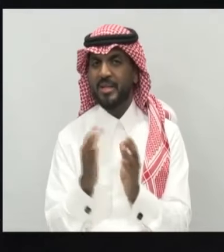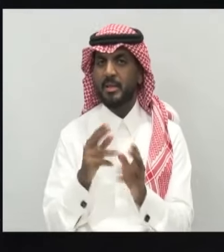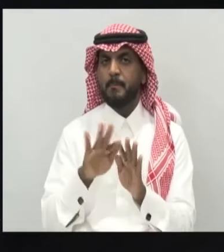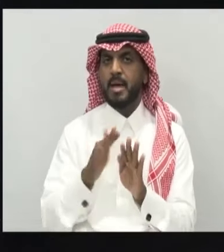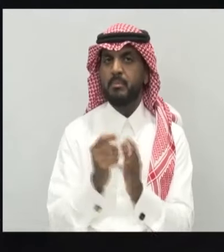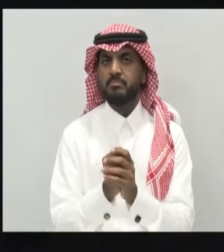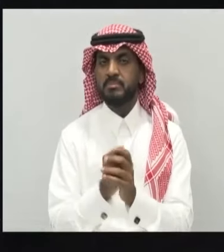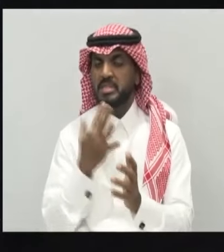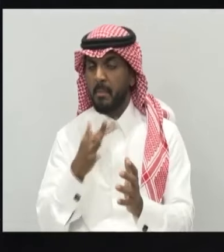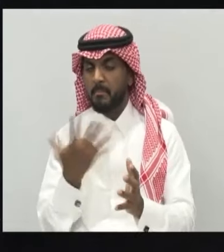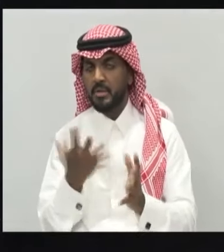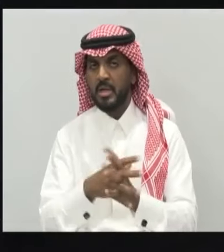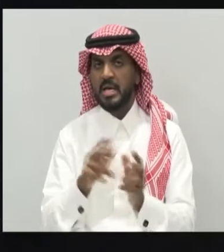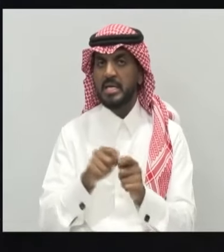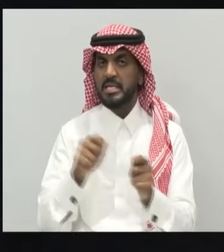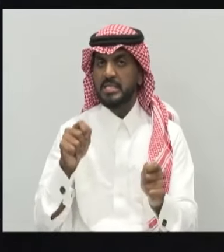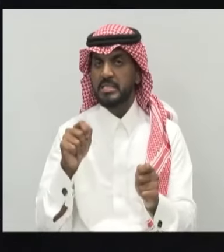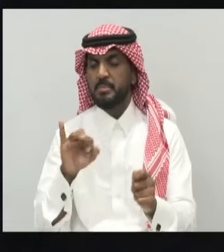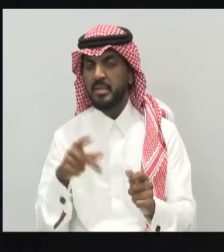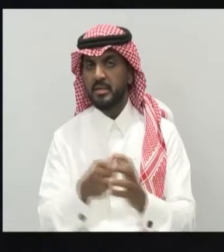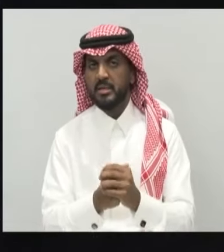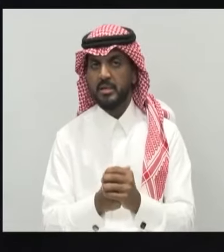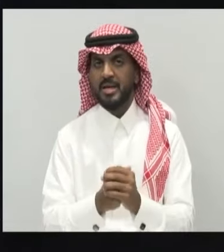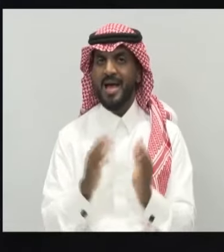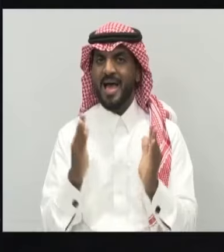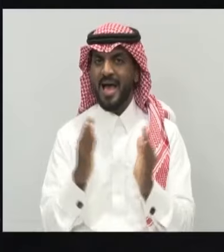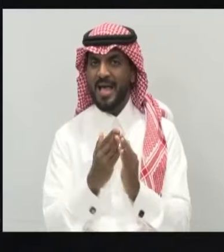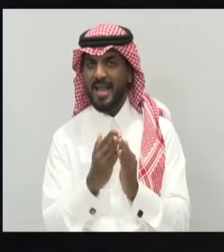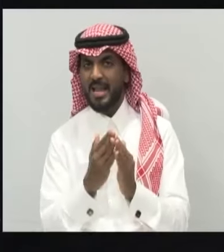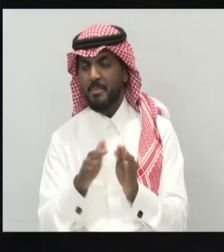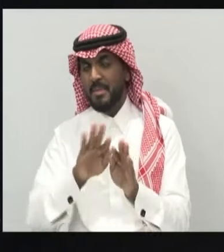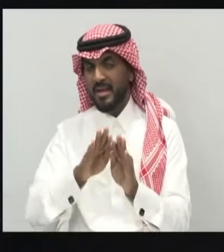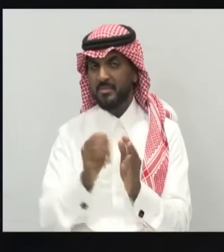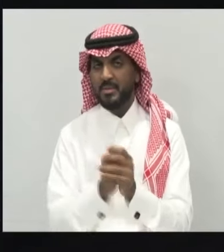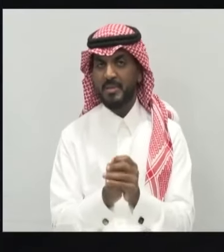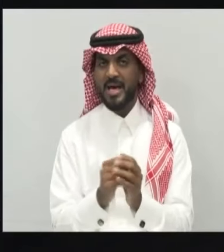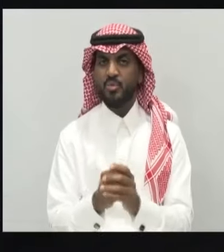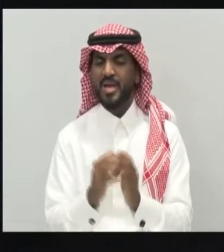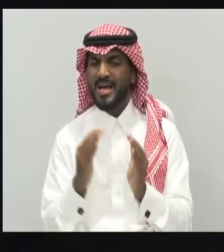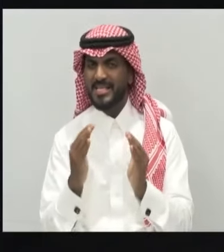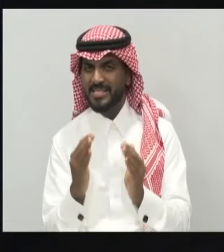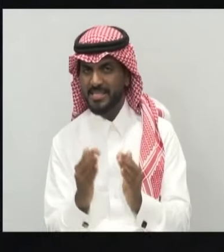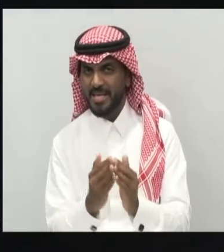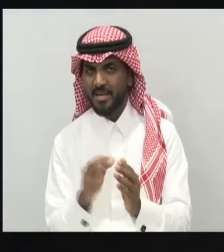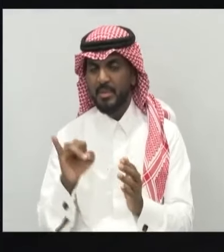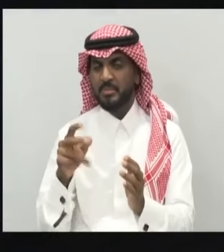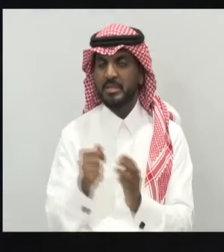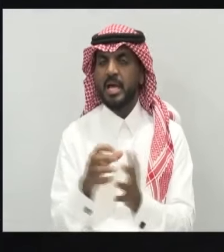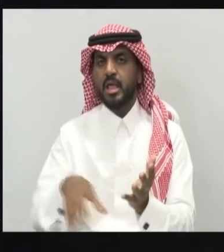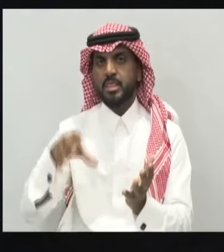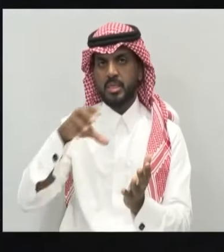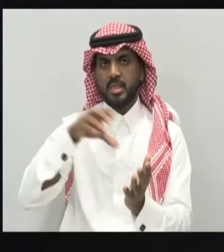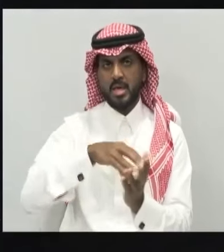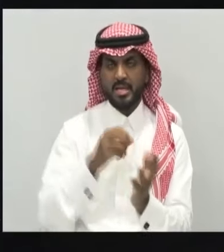عاد استطيع اقيس بالمتر لماذا لان اقل من عرض الباب اصغر من المتر اذا انتقل للوحده ماذا